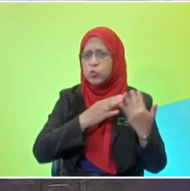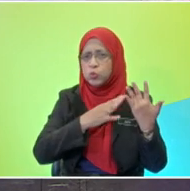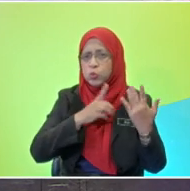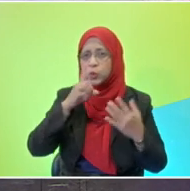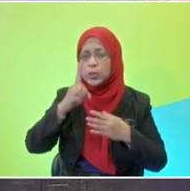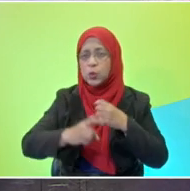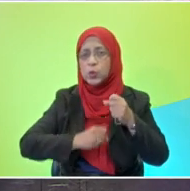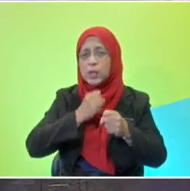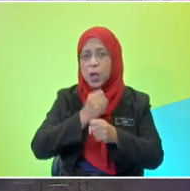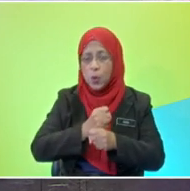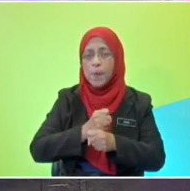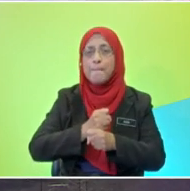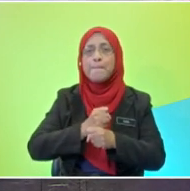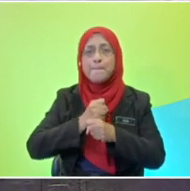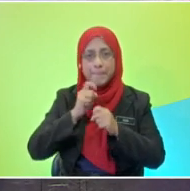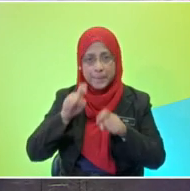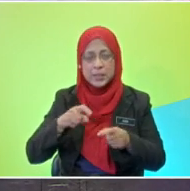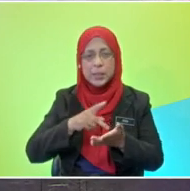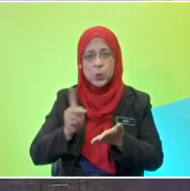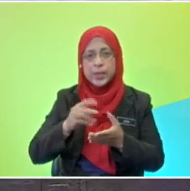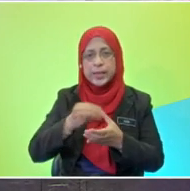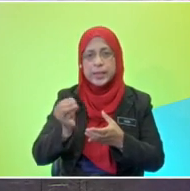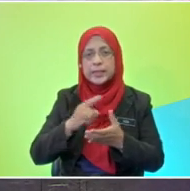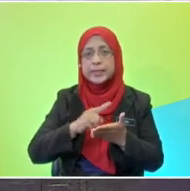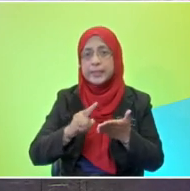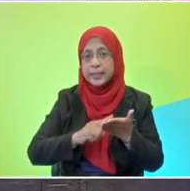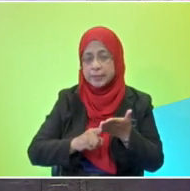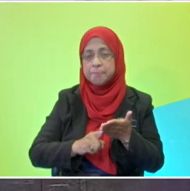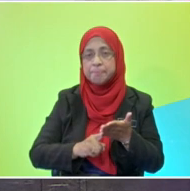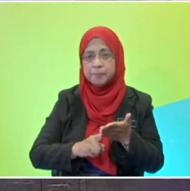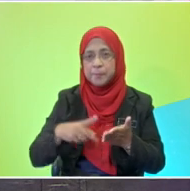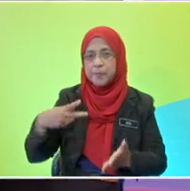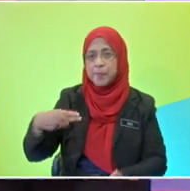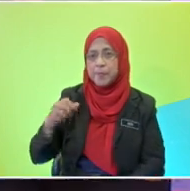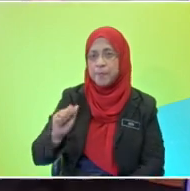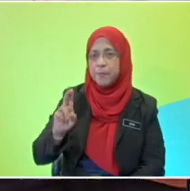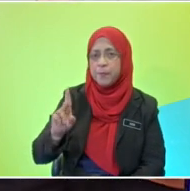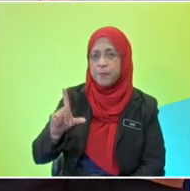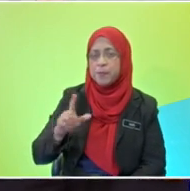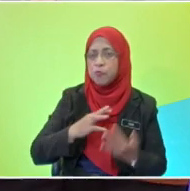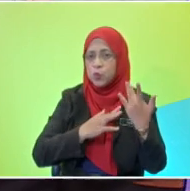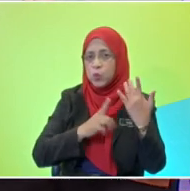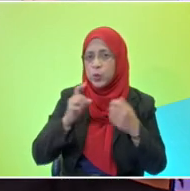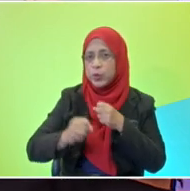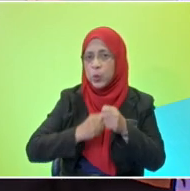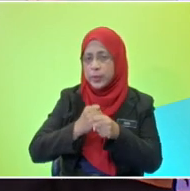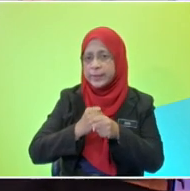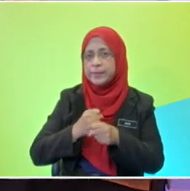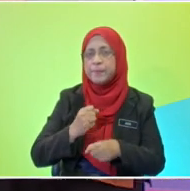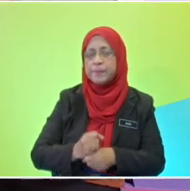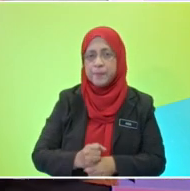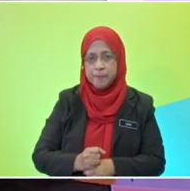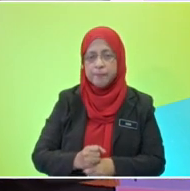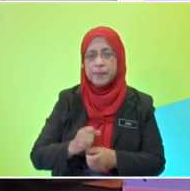itu ndak kenal bayangkan zakat ada tempo dipanggil haul Oke boleh Sekarang kita akan masuk kepada yang pertama yaitu